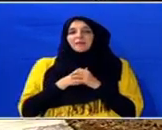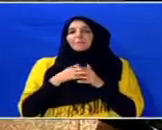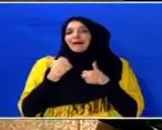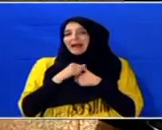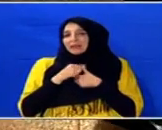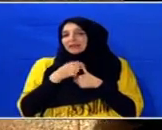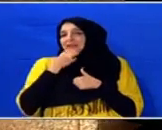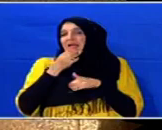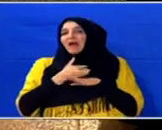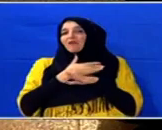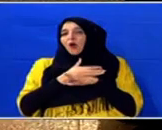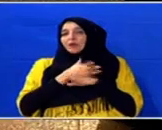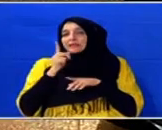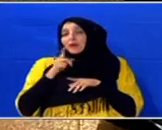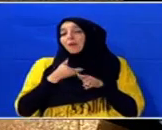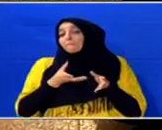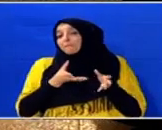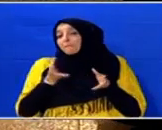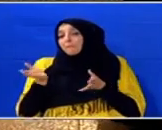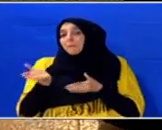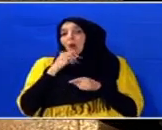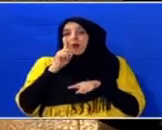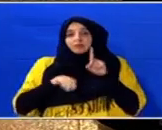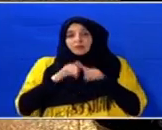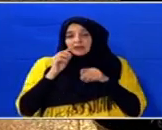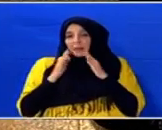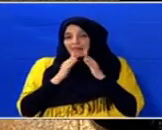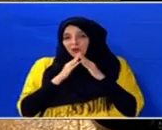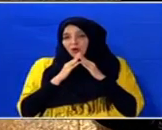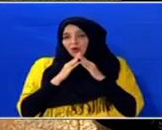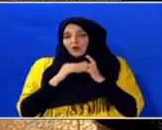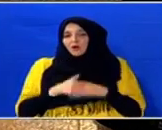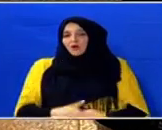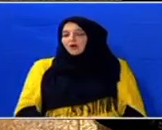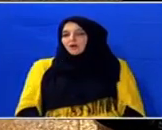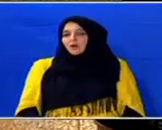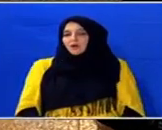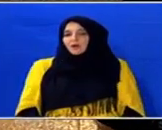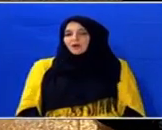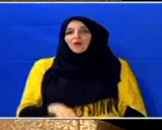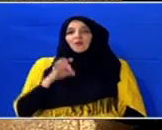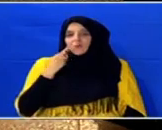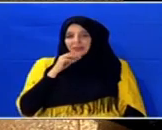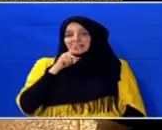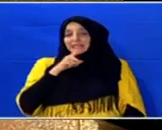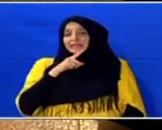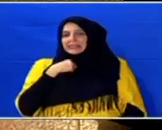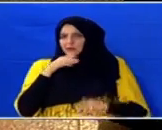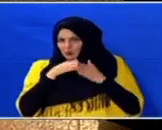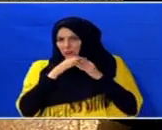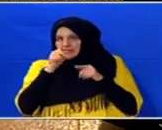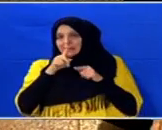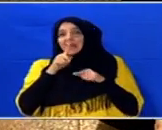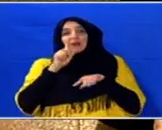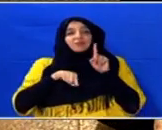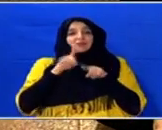الحاج المرحوم الله يرحمه خلى أثاث، حبيت تقول خلى أثاث هو بالحرام وخدام. شحال القيمة